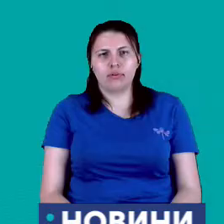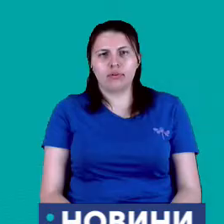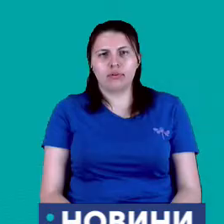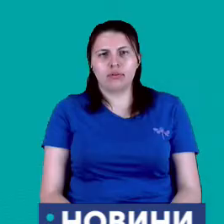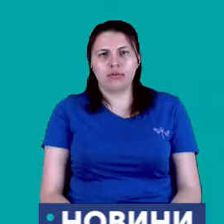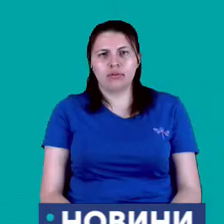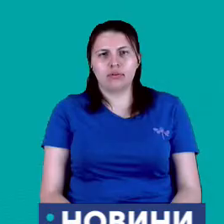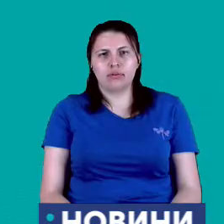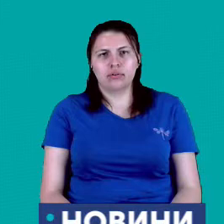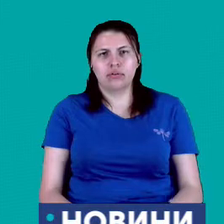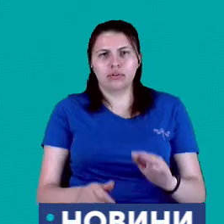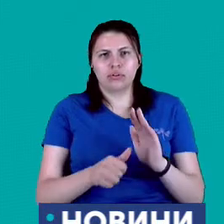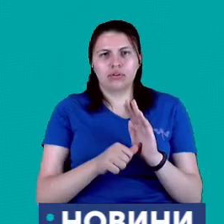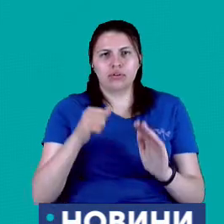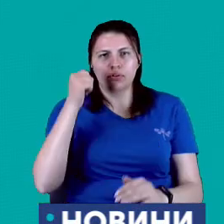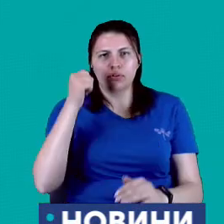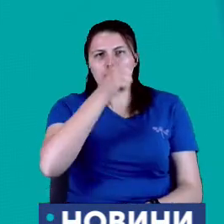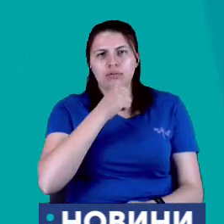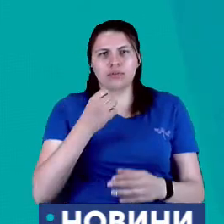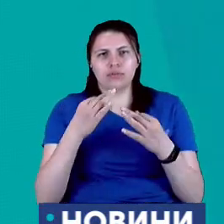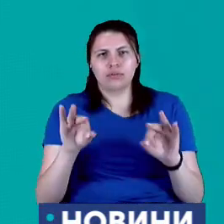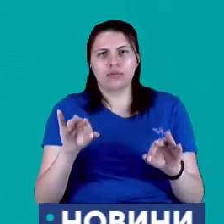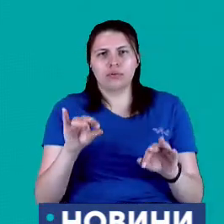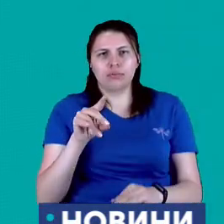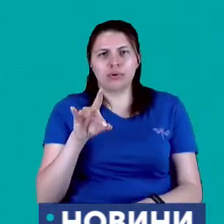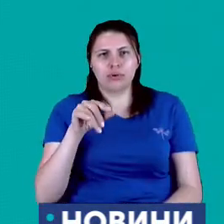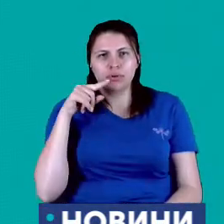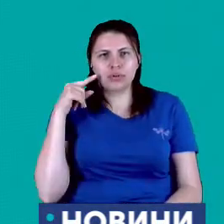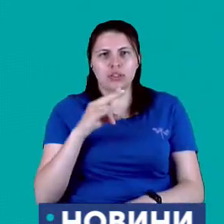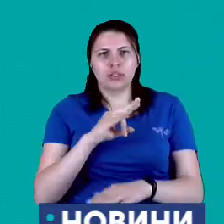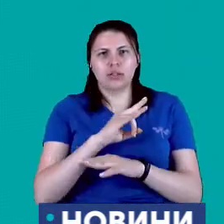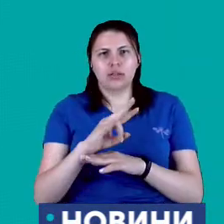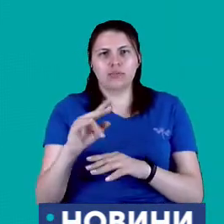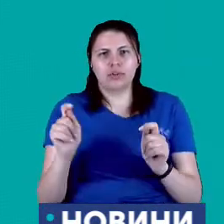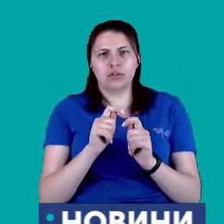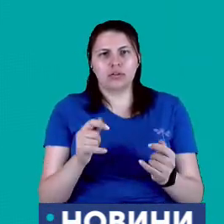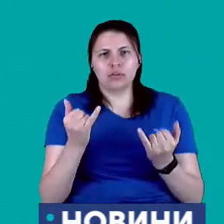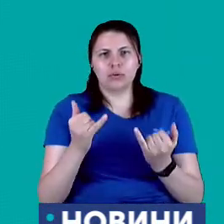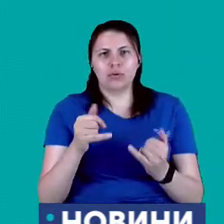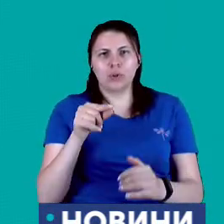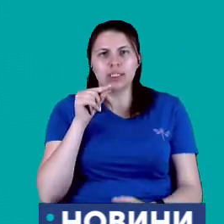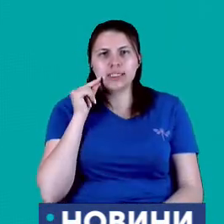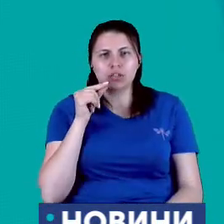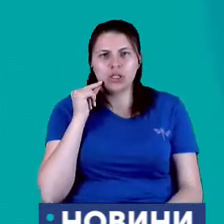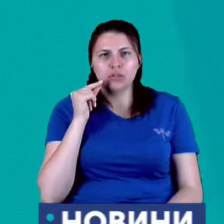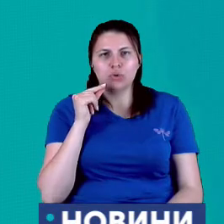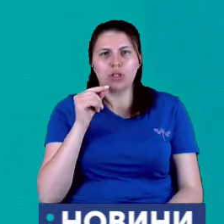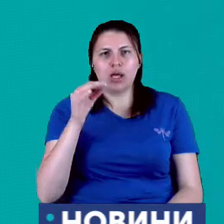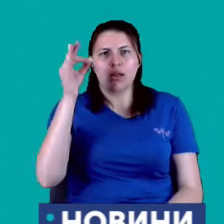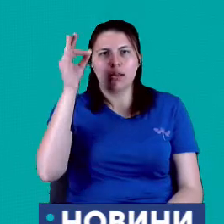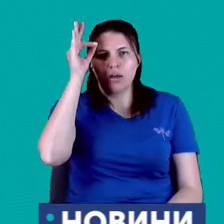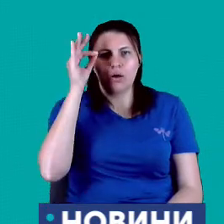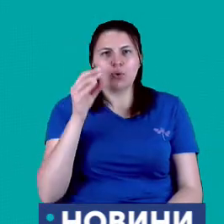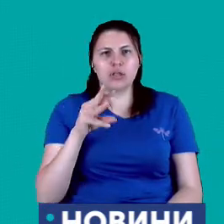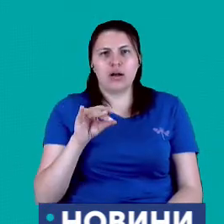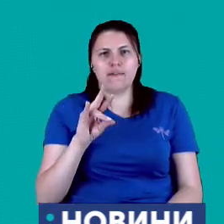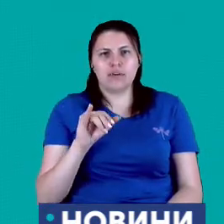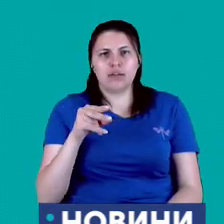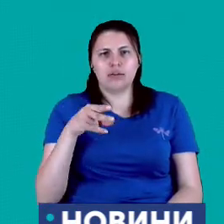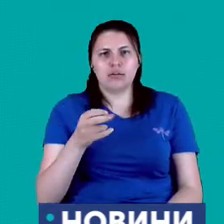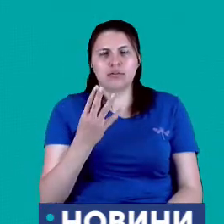Шосту річницю визволення від проросійських терористів відзначили сьогодні у Лисичанську. Нагадаю, у травні 2014